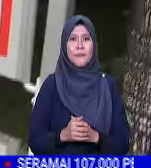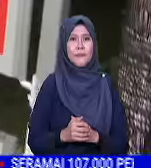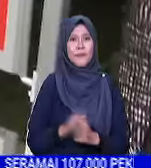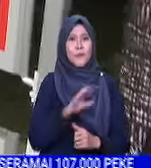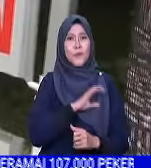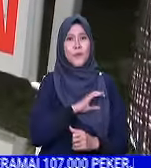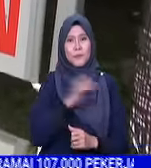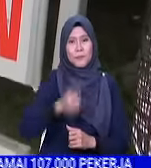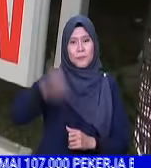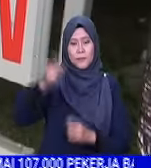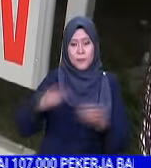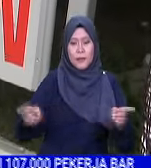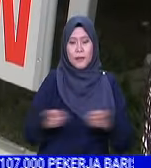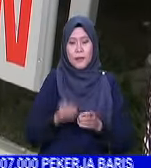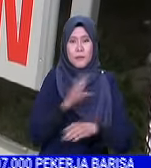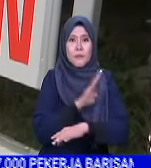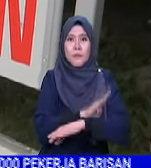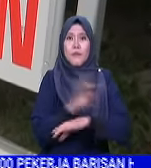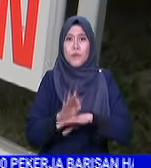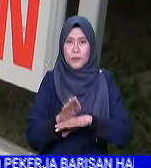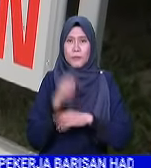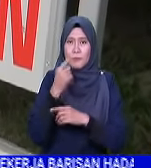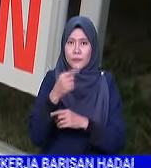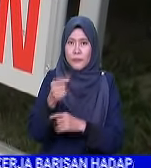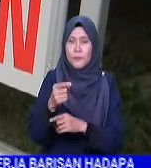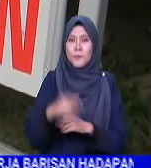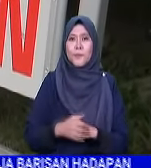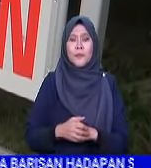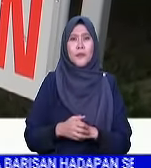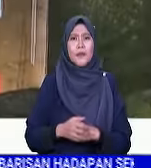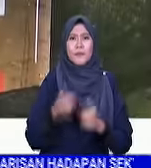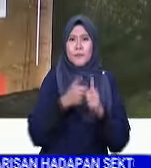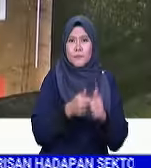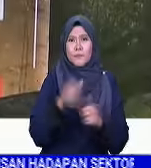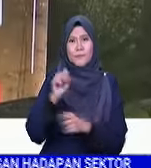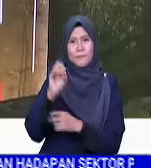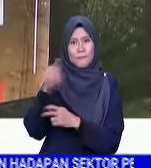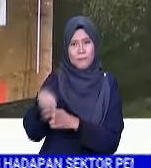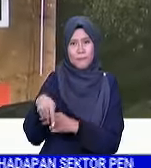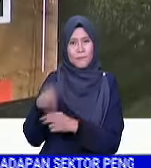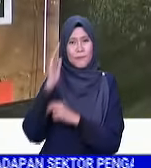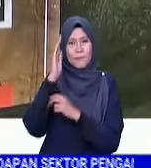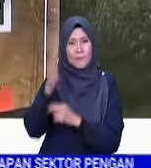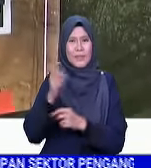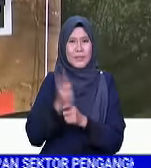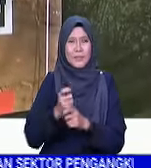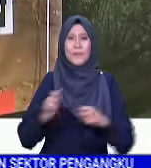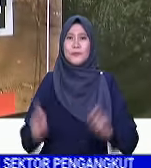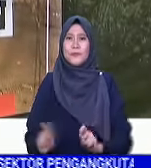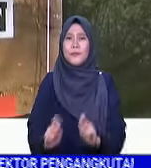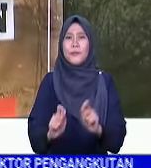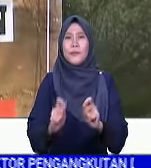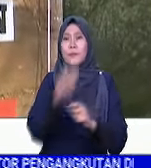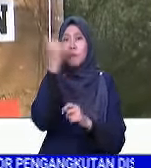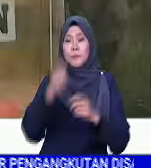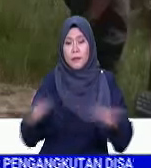Ketua Polis Daerah Beaufort, DSP Yusof Zaki Mat Yaakob berkata pemantauan pematuhan SOP akan terus dipergiat memandangkan